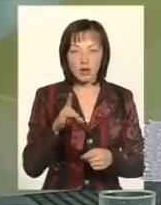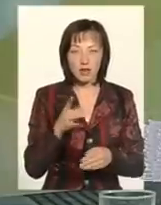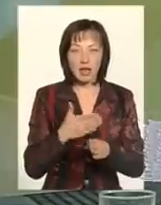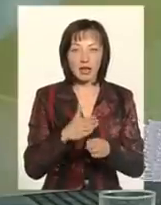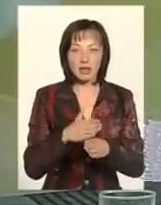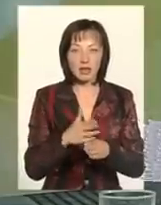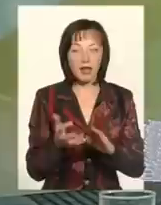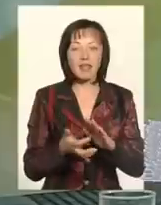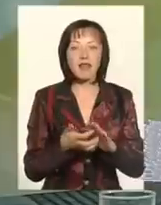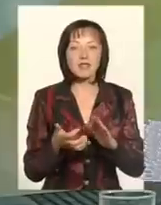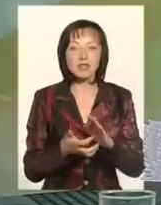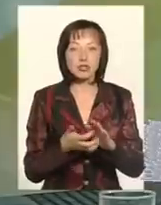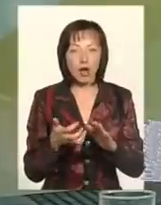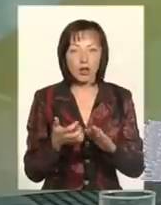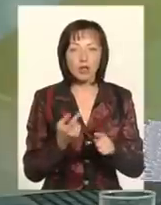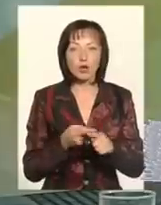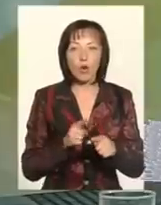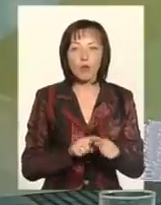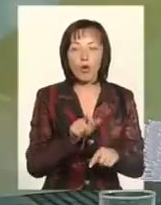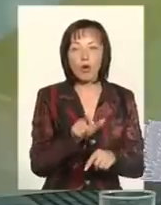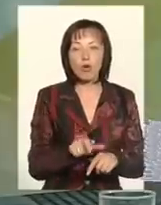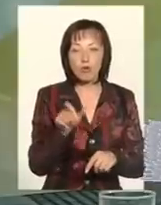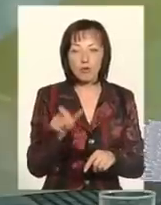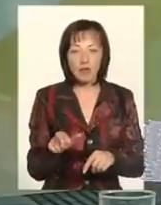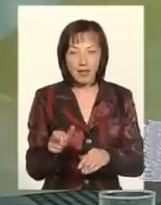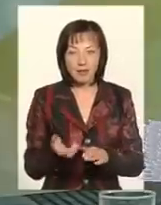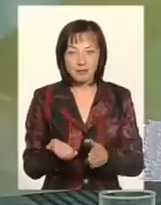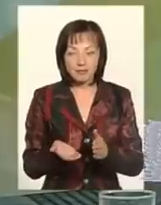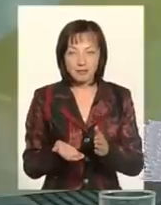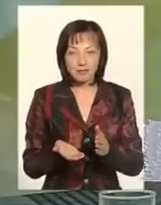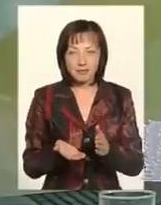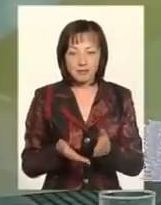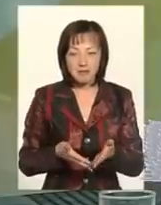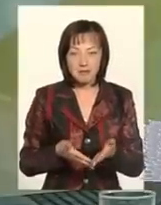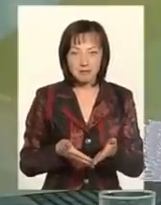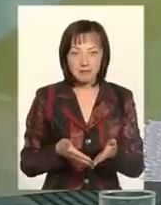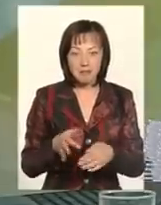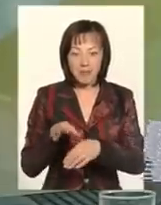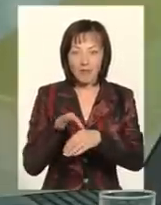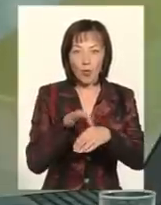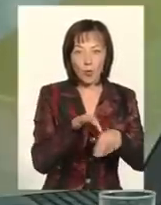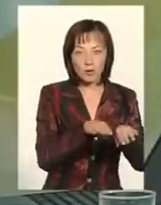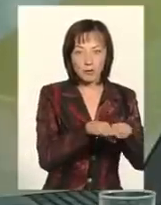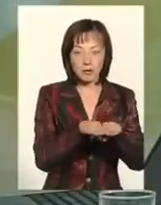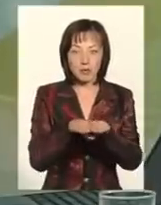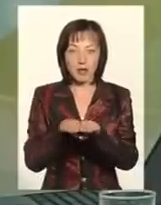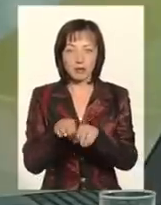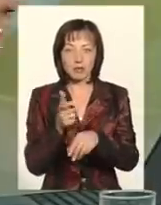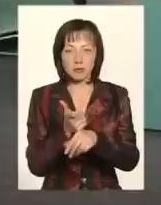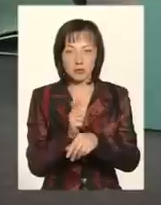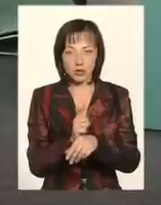кредит їх не вистачало тому людей підводили під ту планку яка була більш